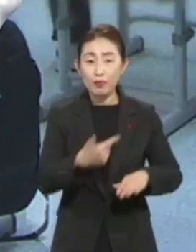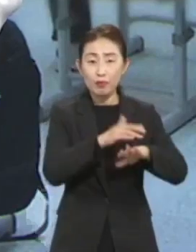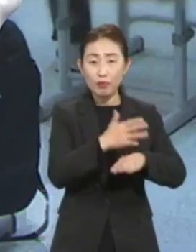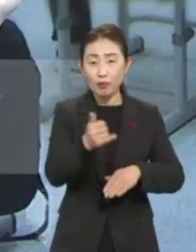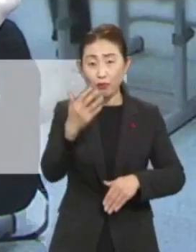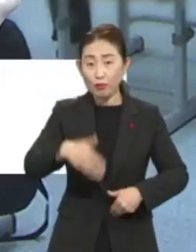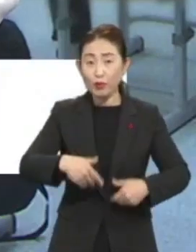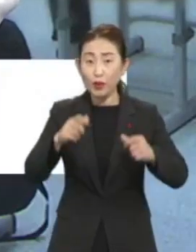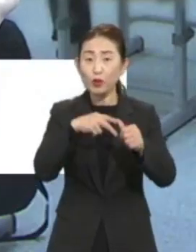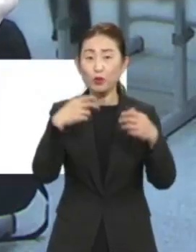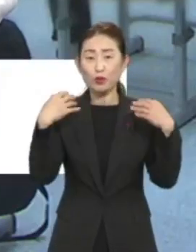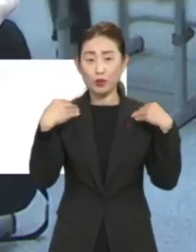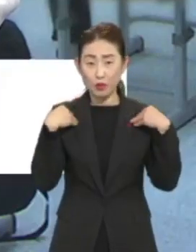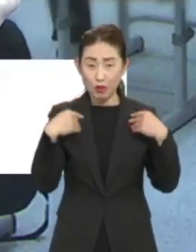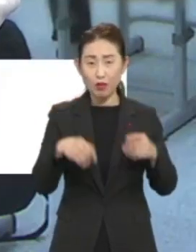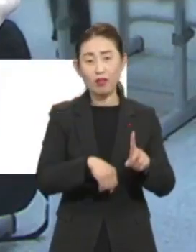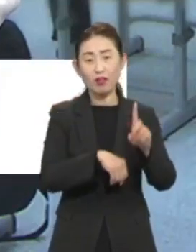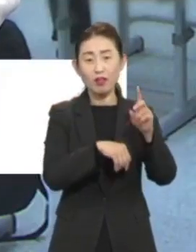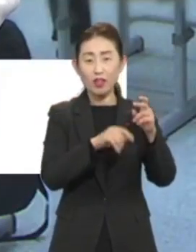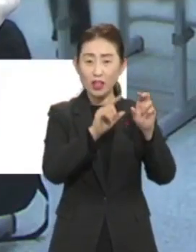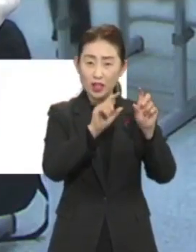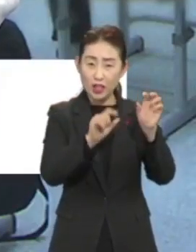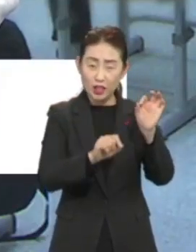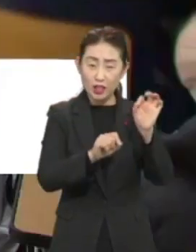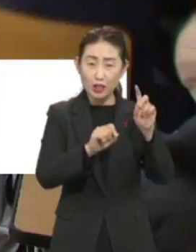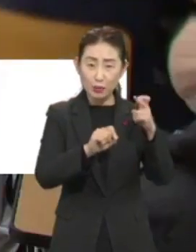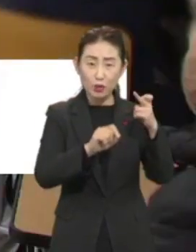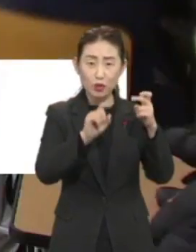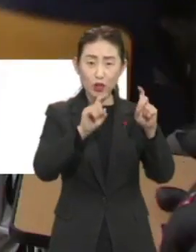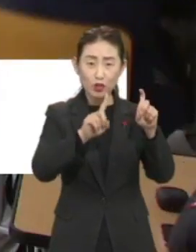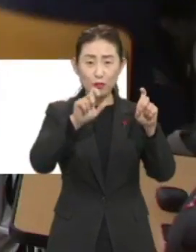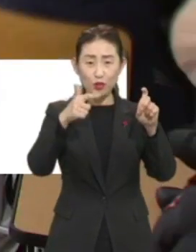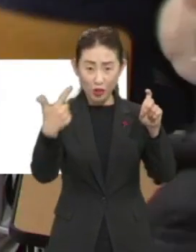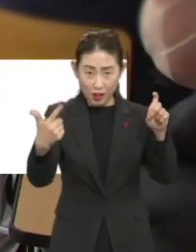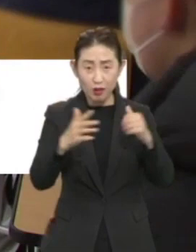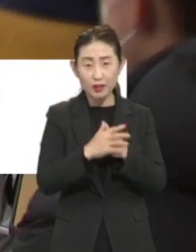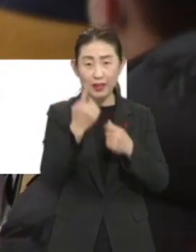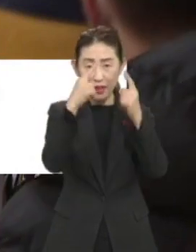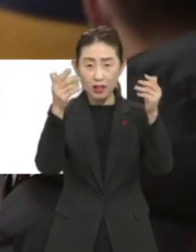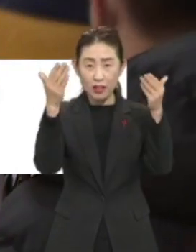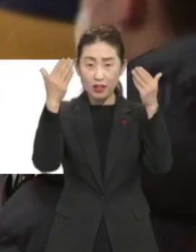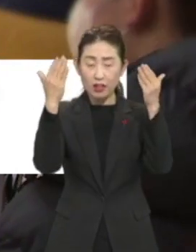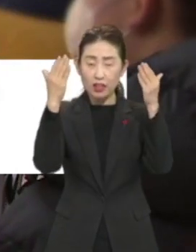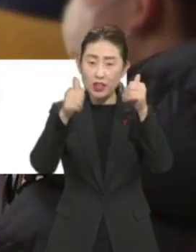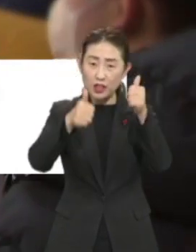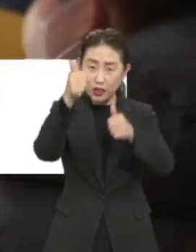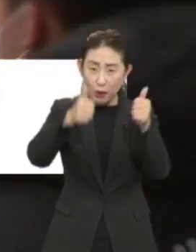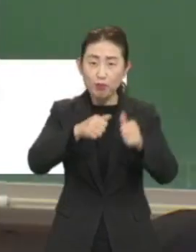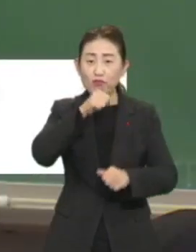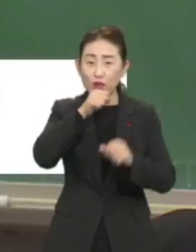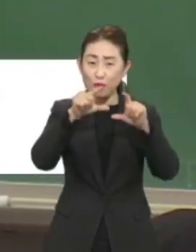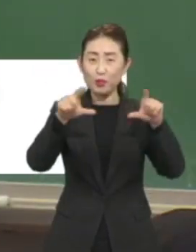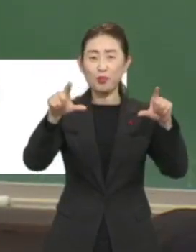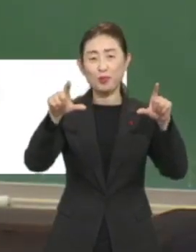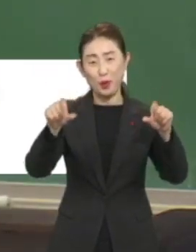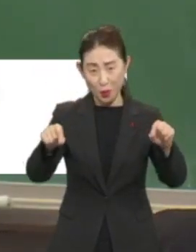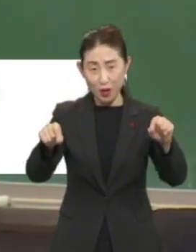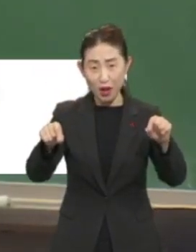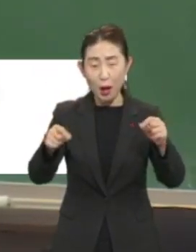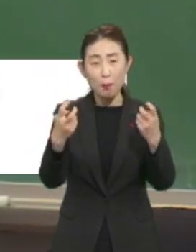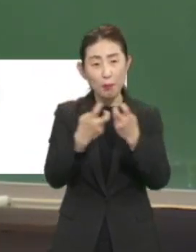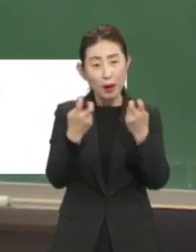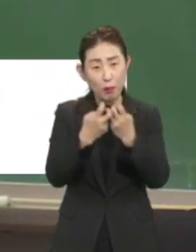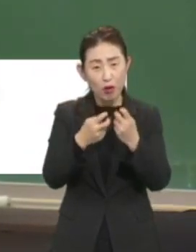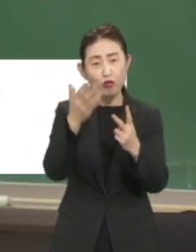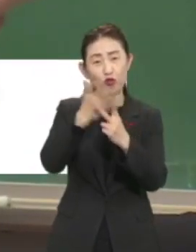대전과 세종 충남 교육청이 지난 달 16일 치러진 2024학년도 대학 수학 능력 시험 성적을 성적 통지표